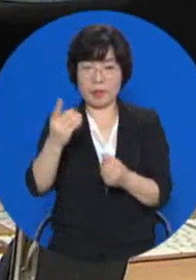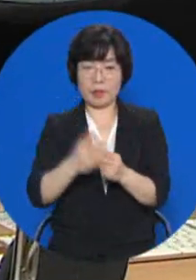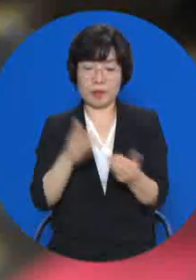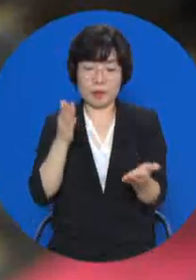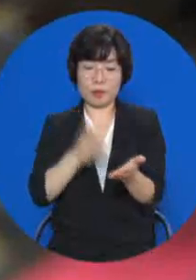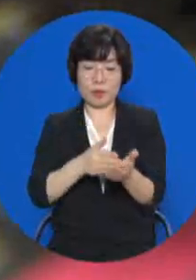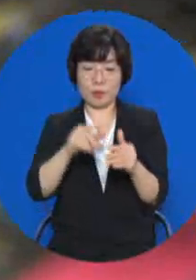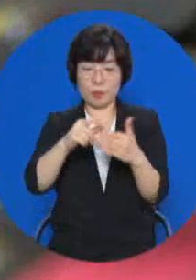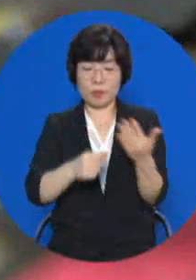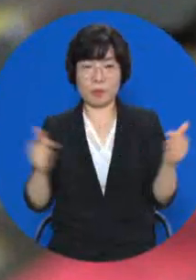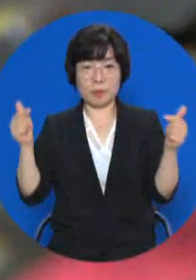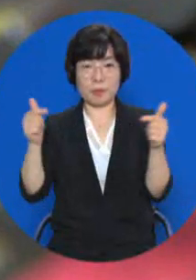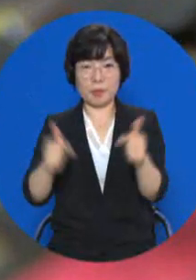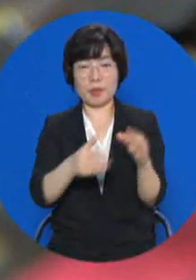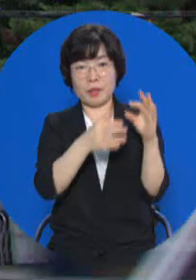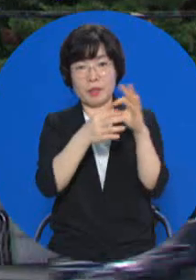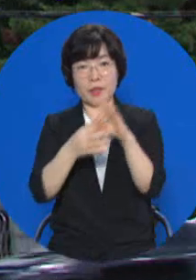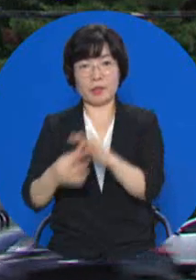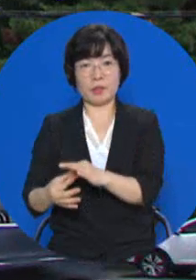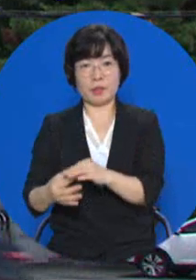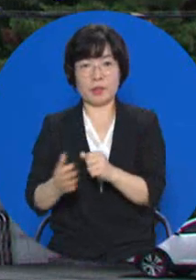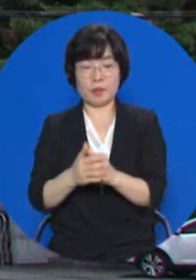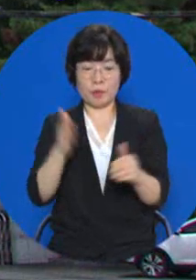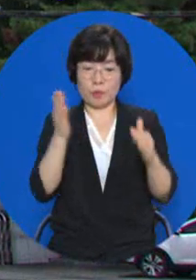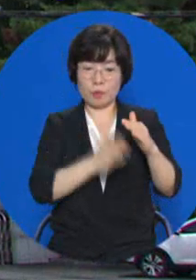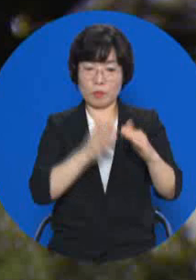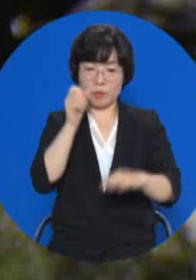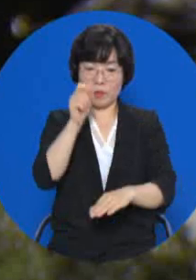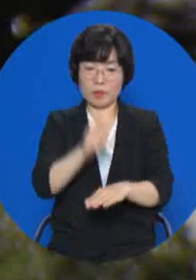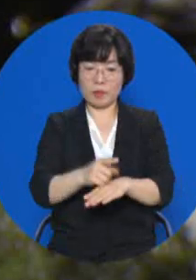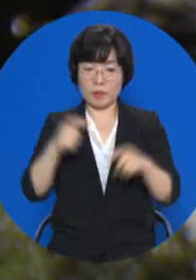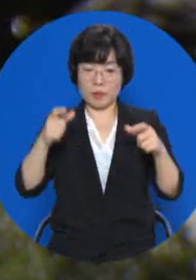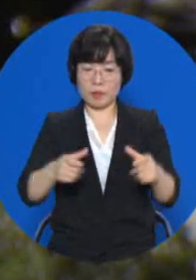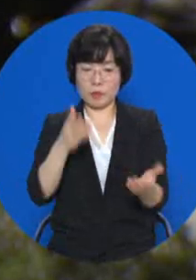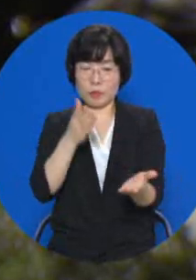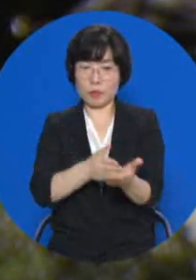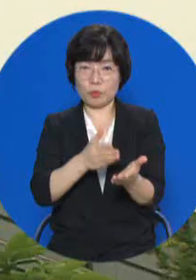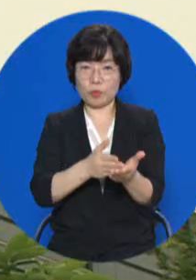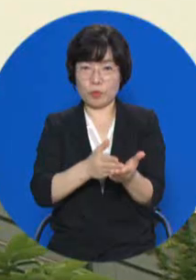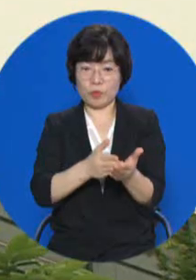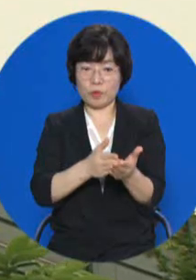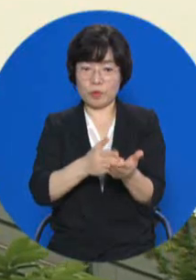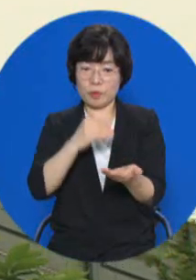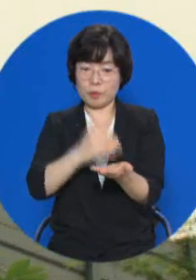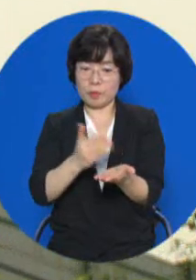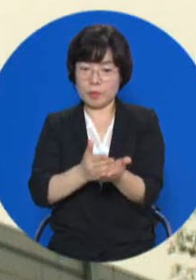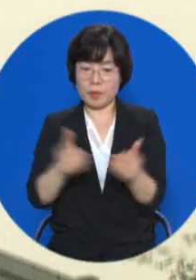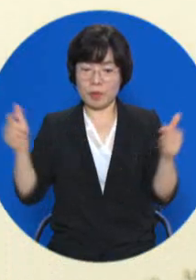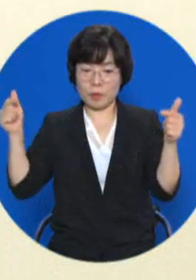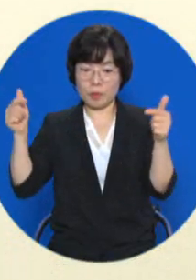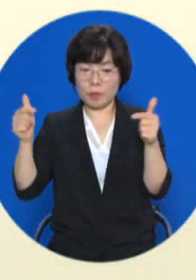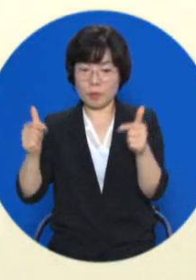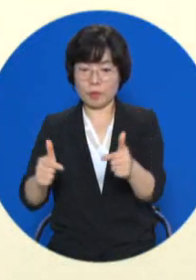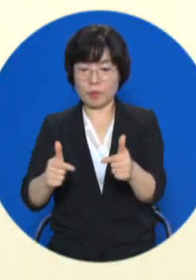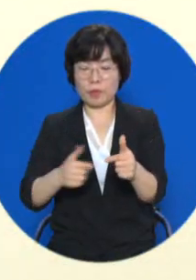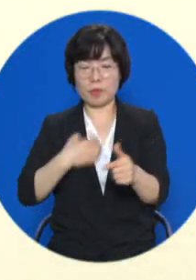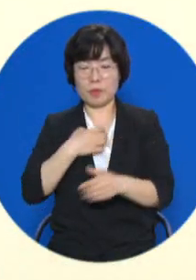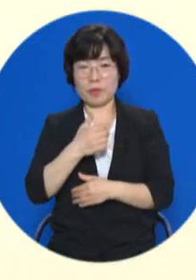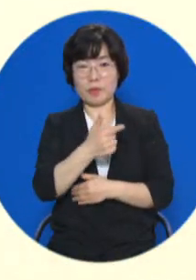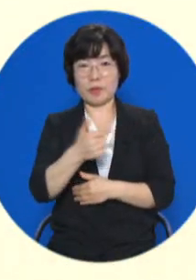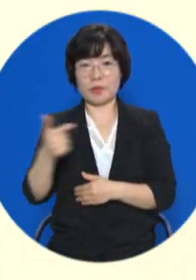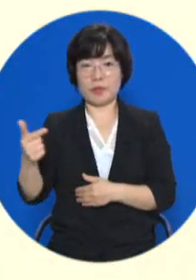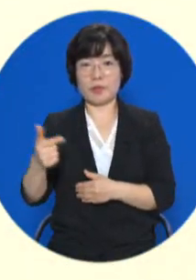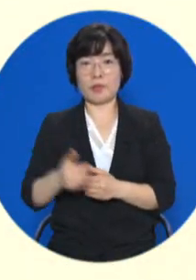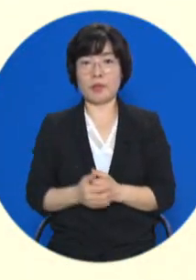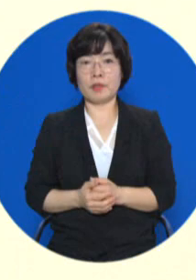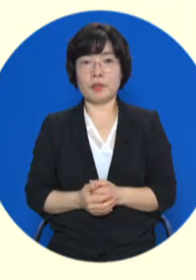뉴스 프로그램 축소가 계속되면서 공영성과 지역 여론을 담아왔던 지역의 말문이 차츰 막히고 있습니다. MBC